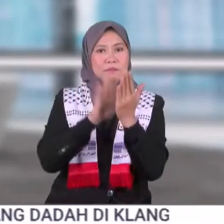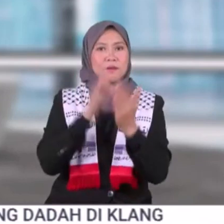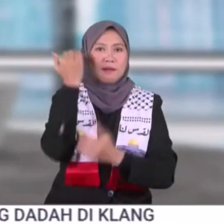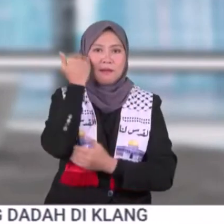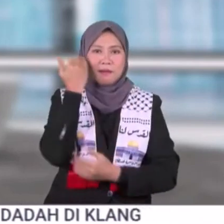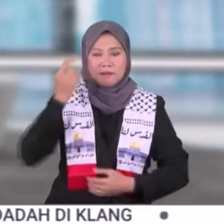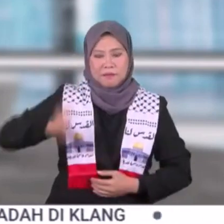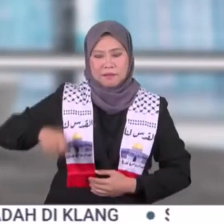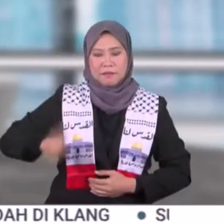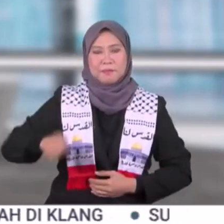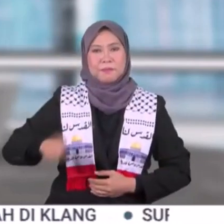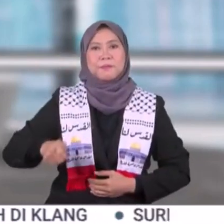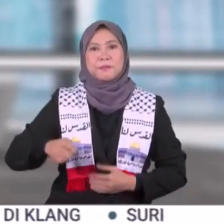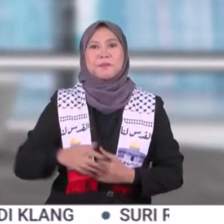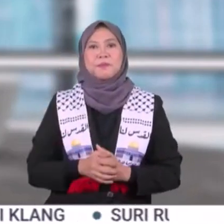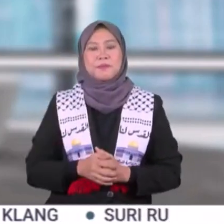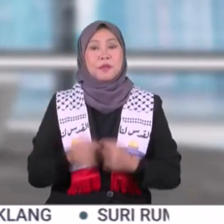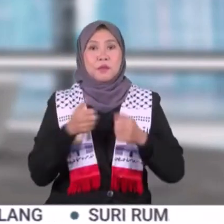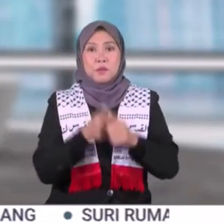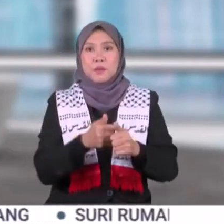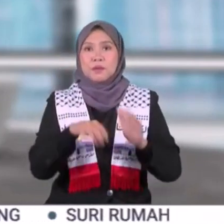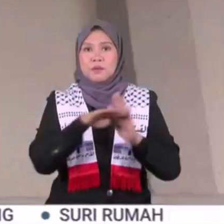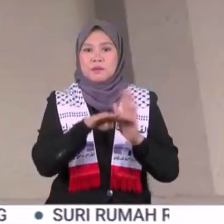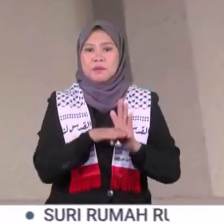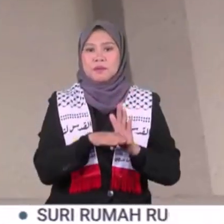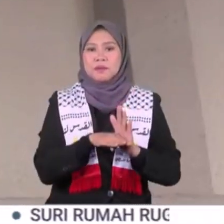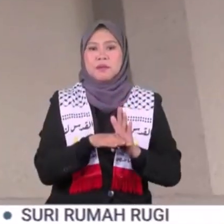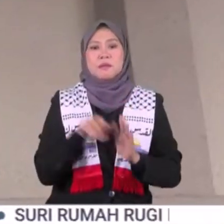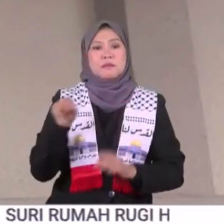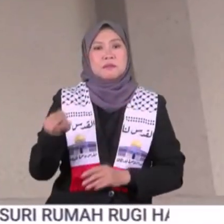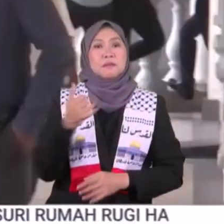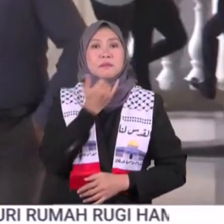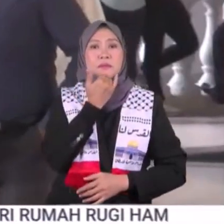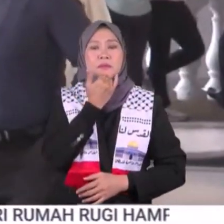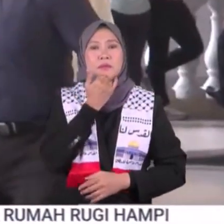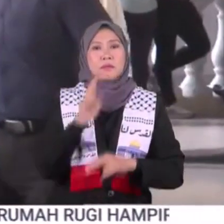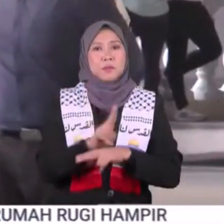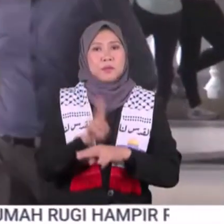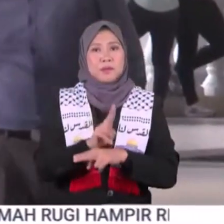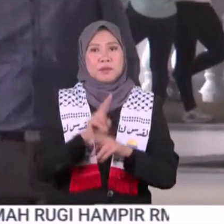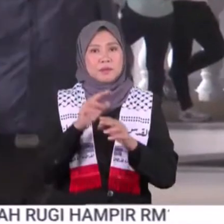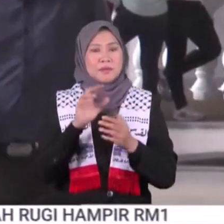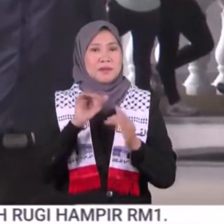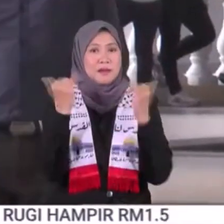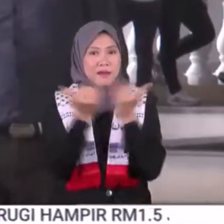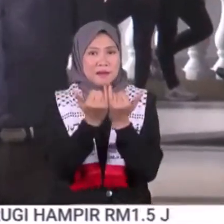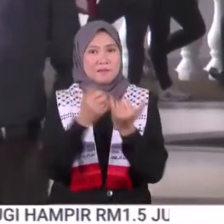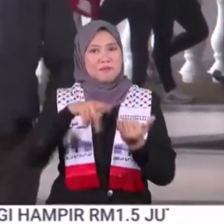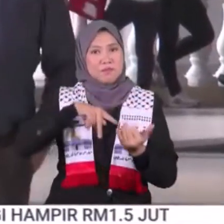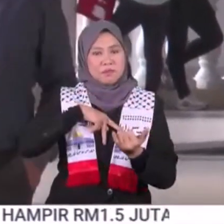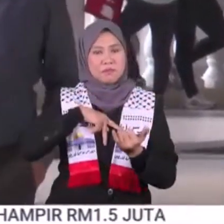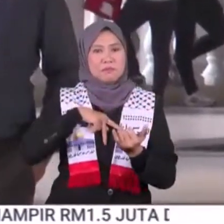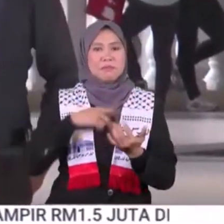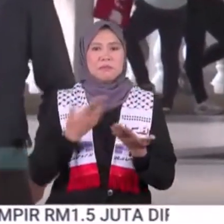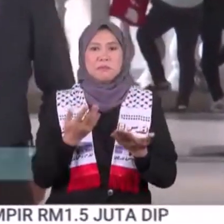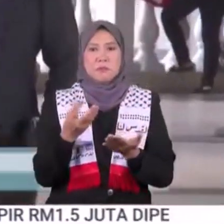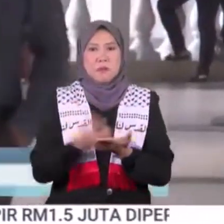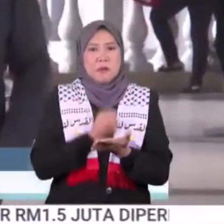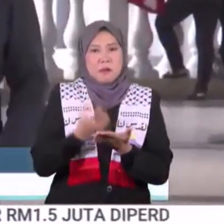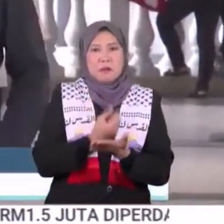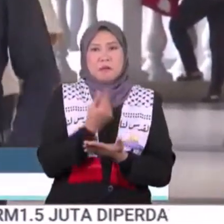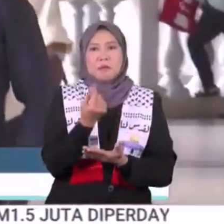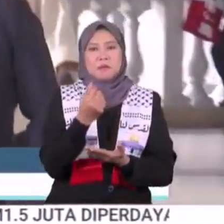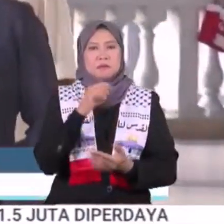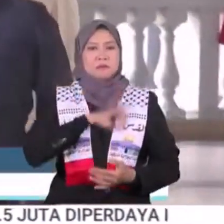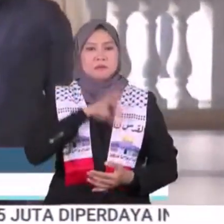Hakim sabaria Osman mengikut pertuduhan Jonathan didakwa menyalahgunakan Wang milik Syarikat novel lip San berhad untuk kepentingan